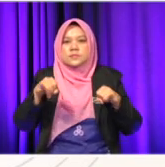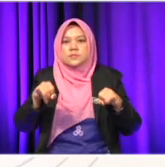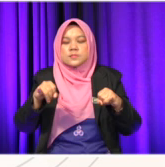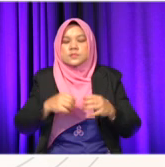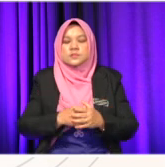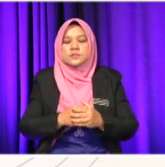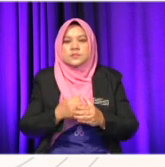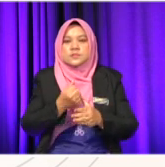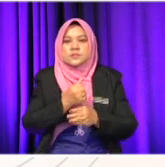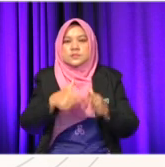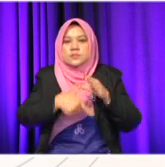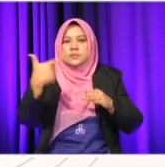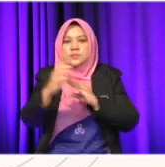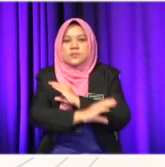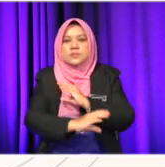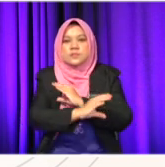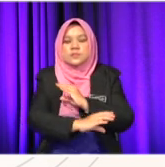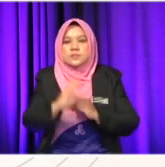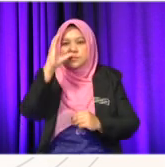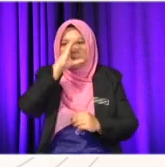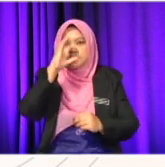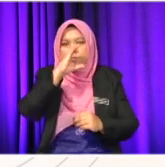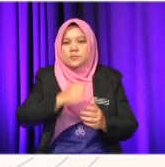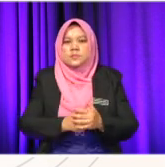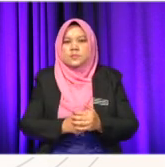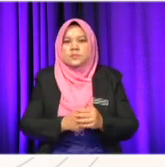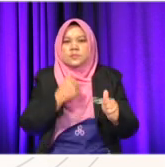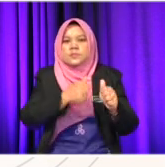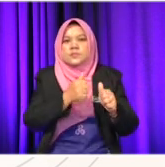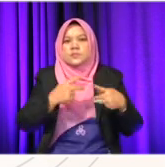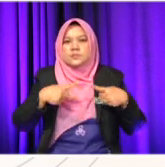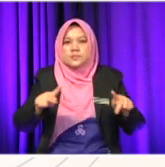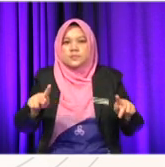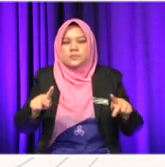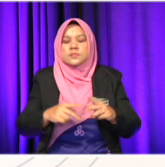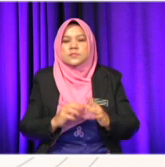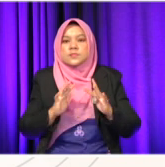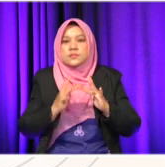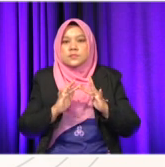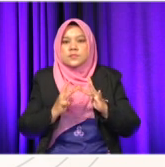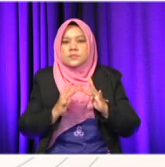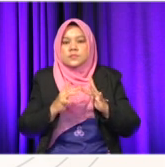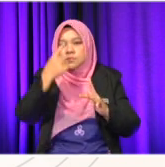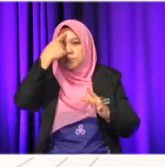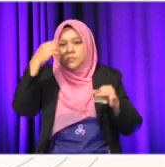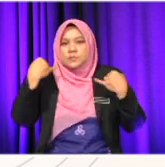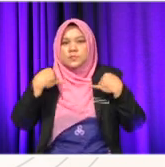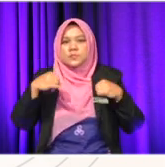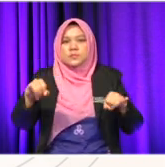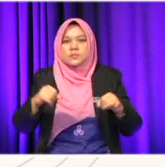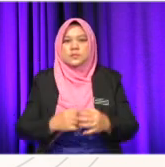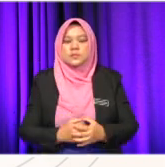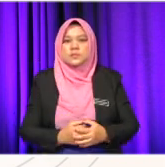bangsa William mencari inisiatif dengan mengejar peluang menggunakan media sosial bagi masakan produknya mengejar